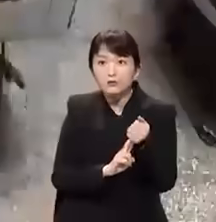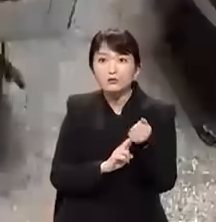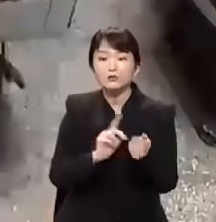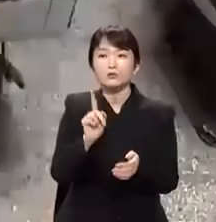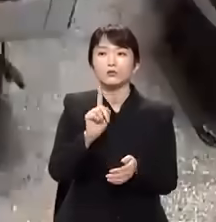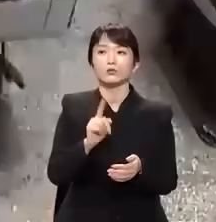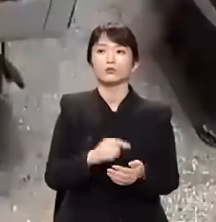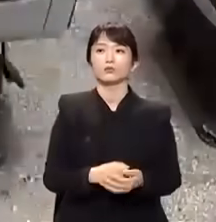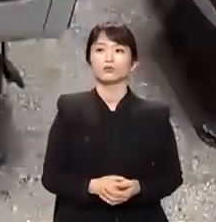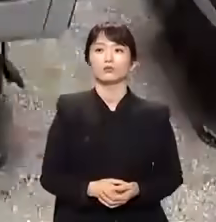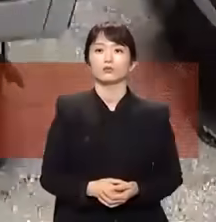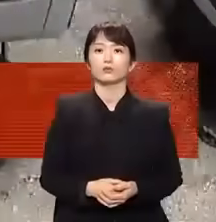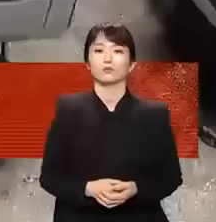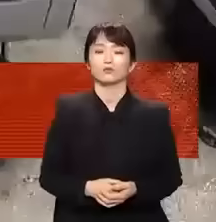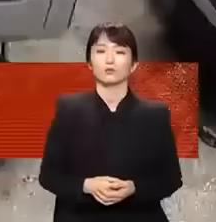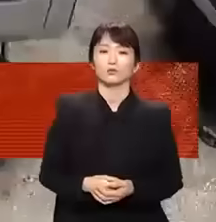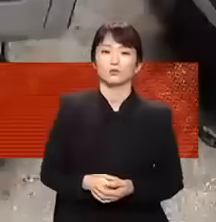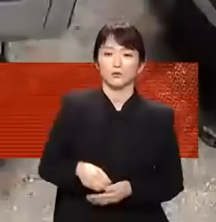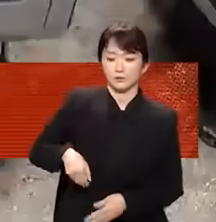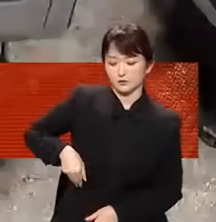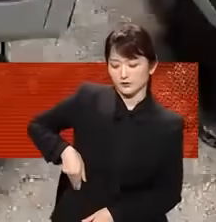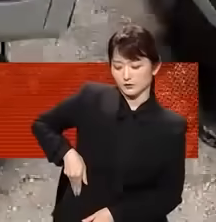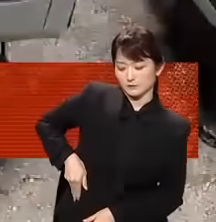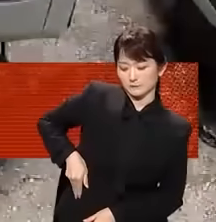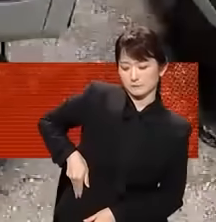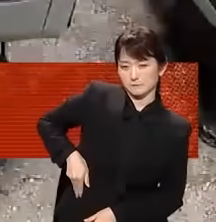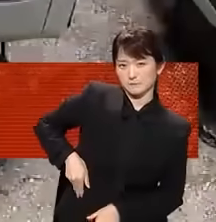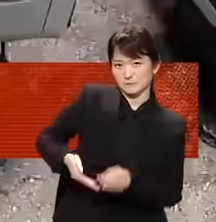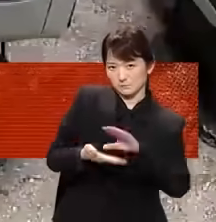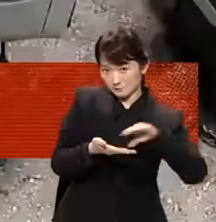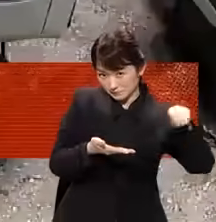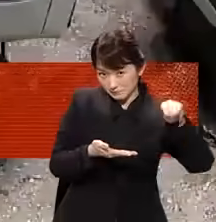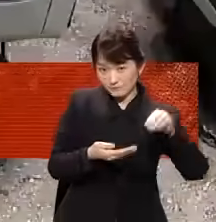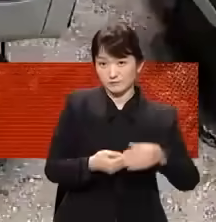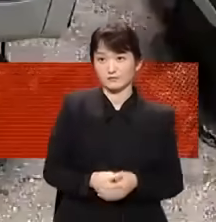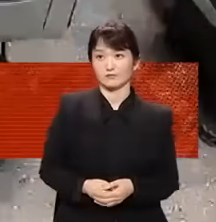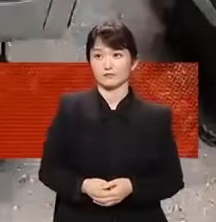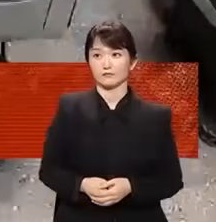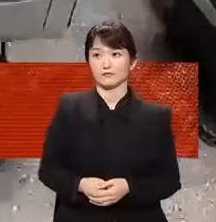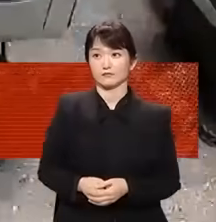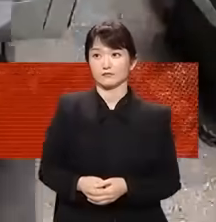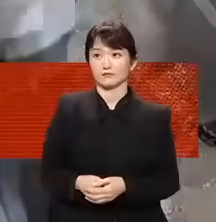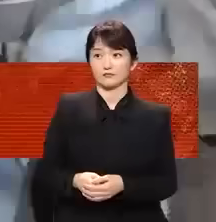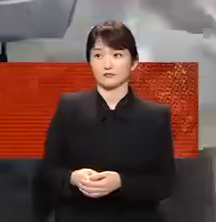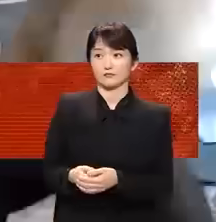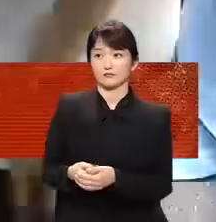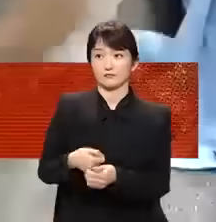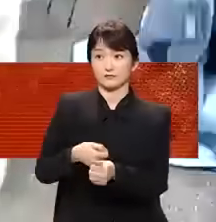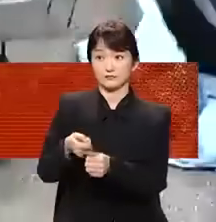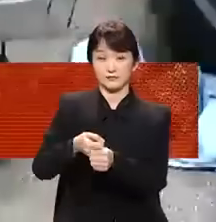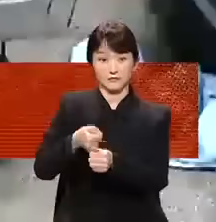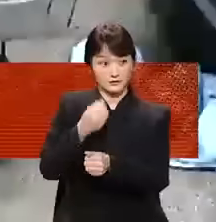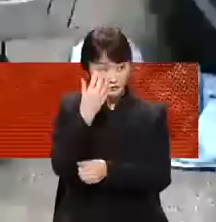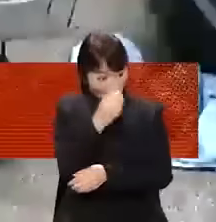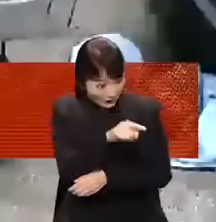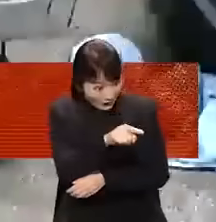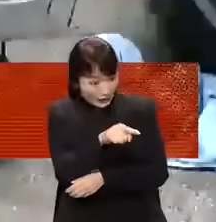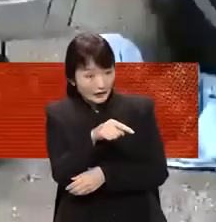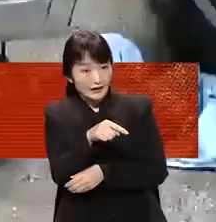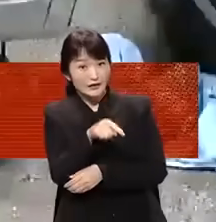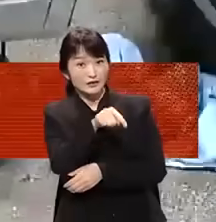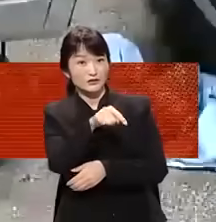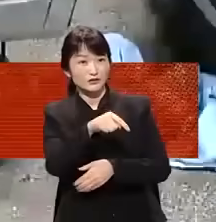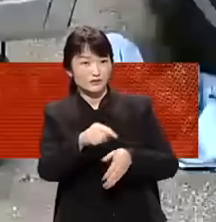마술 하듯이 아 주머니에 넣으면서 저렇게 이발소에서 퇴장해 자 이발사 지금에서 딱 보고 야 저놈 잡아라 저놈 잡아라 하면서 뛰쳐